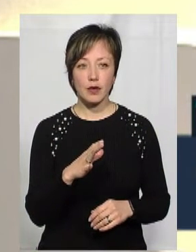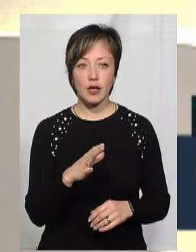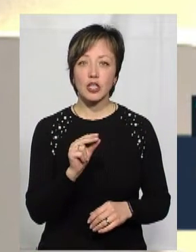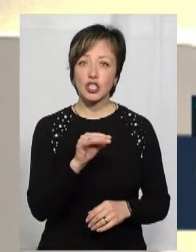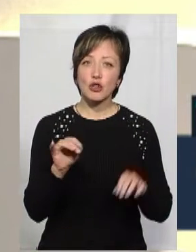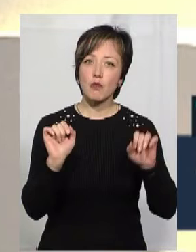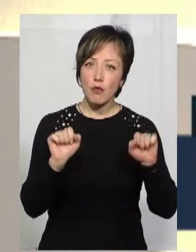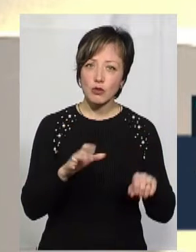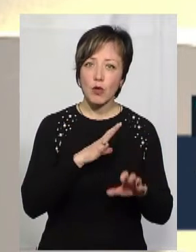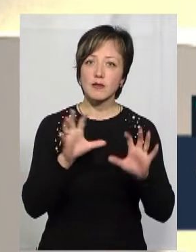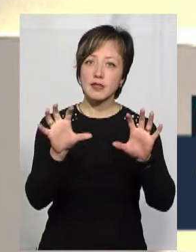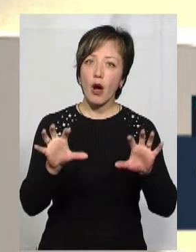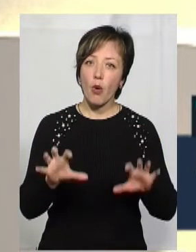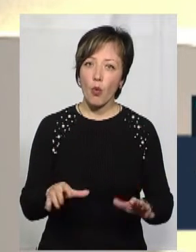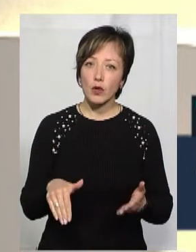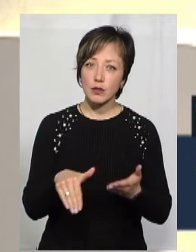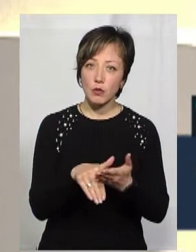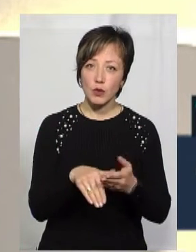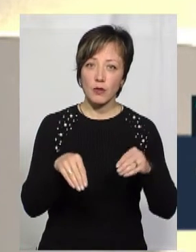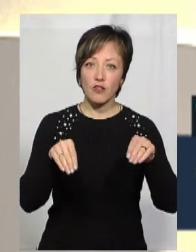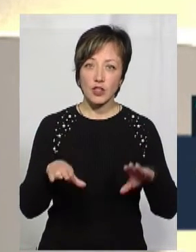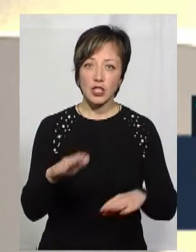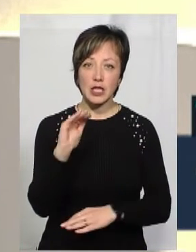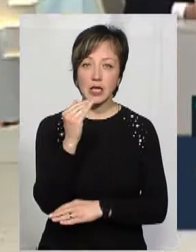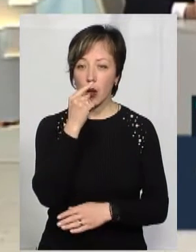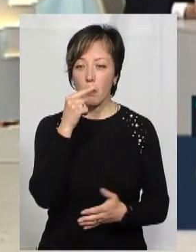у законний спосіб якось це вирішити, щоб ця дитина